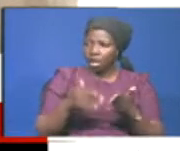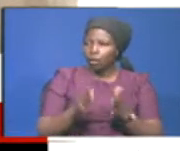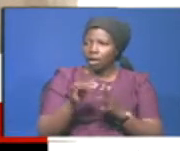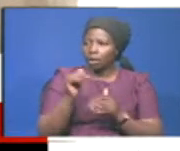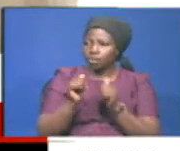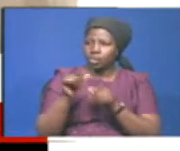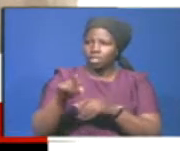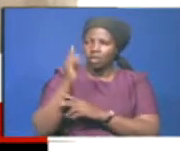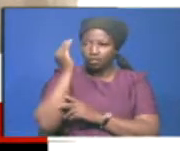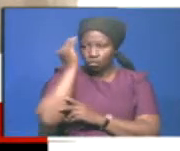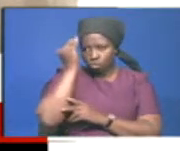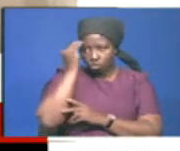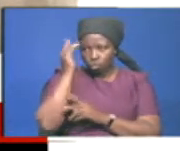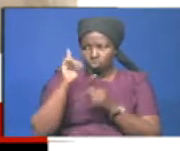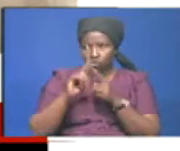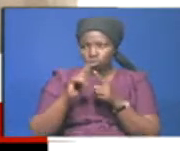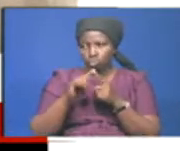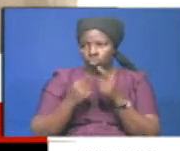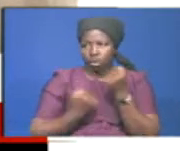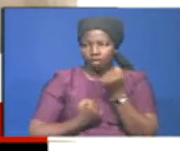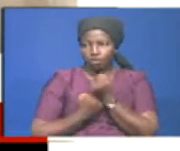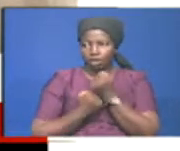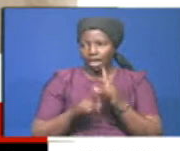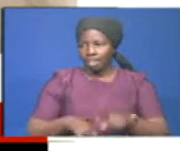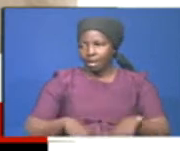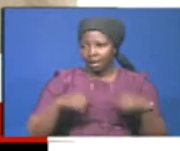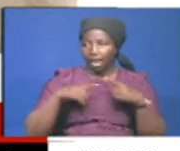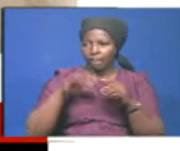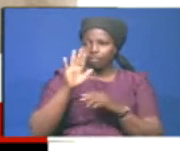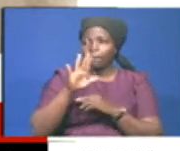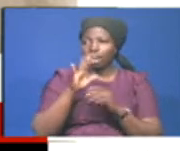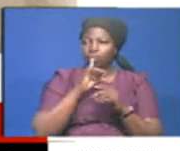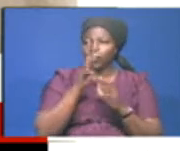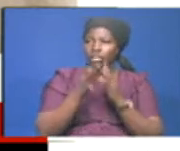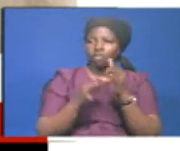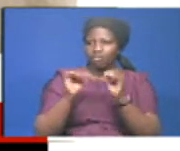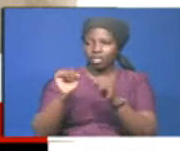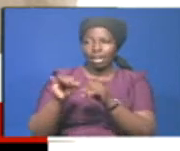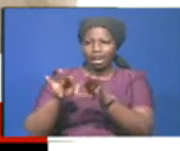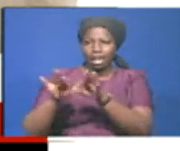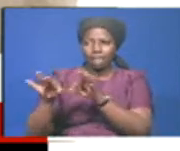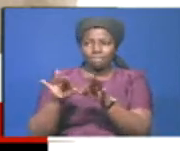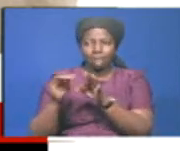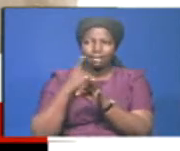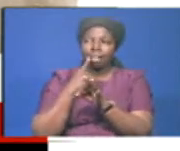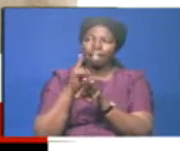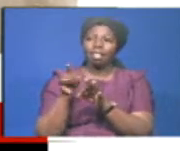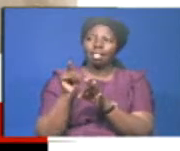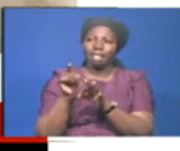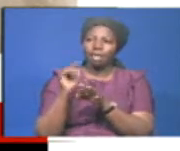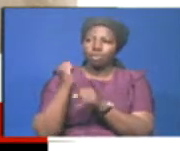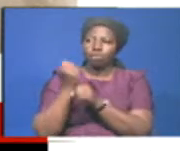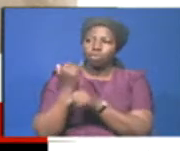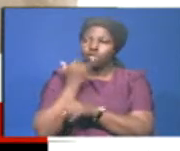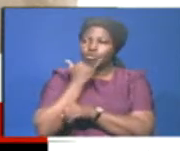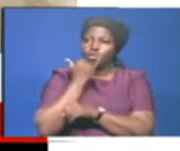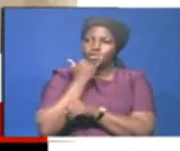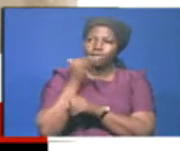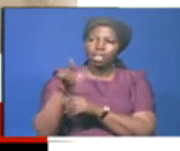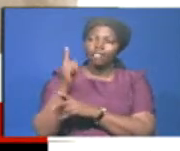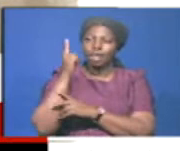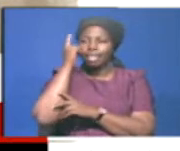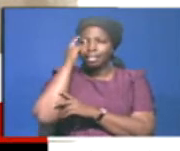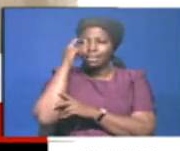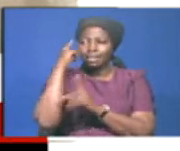ya kujikimu. Lakini tukiweza kumuelezea aweze kufikiria kwa njia nyingine, atapata njia